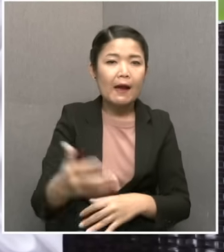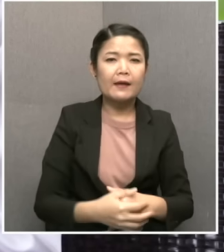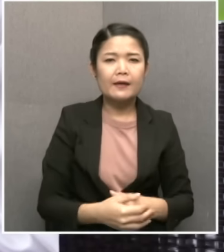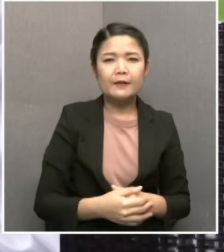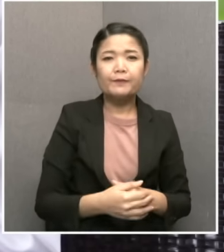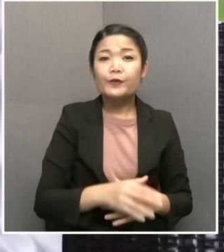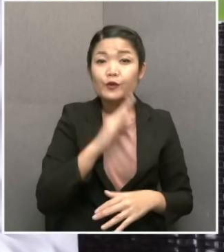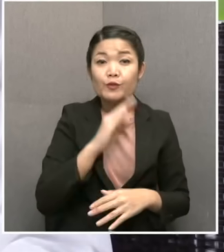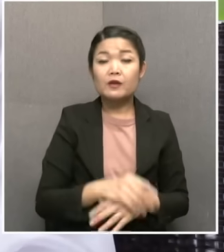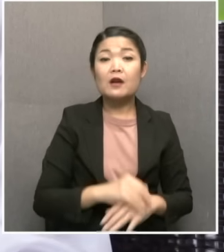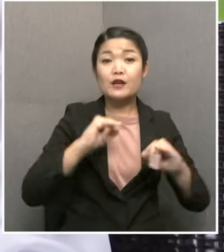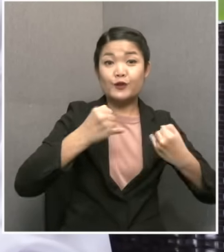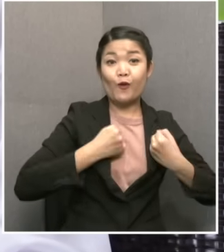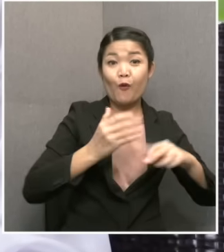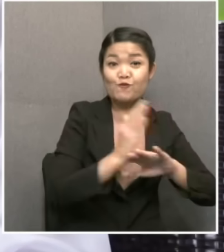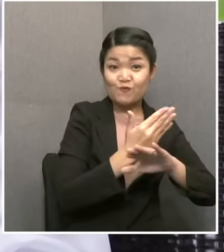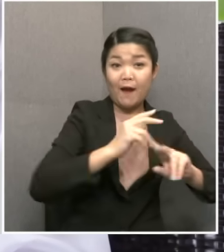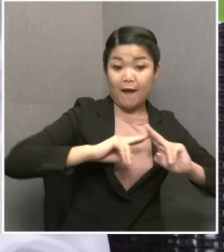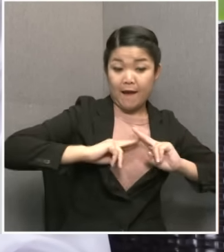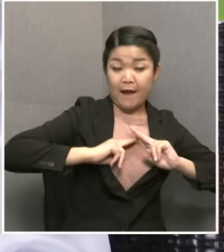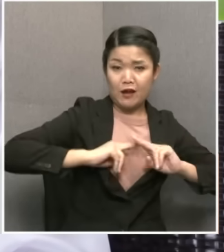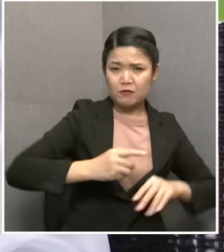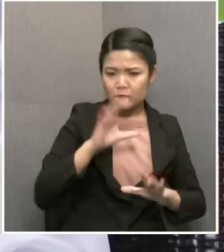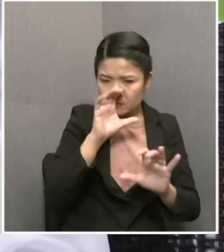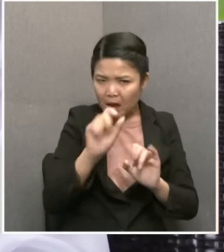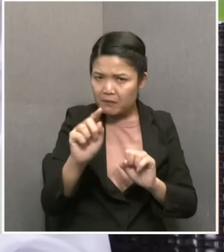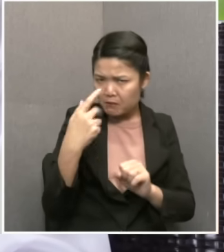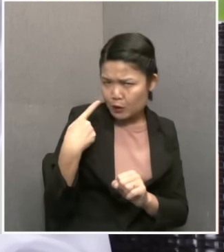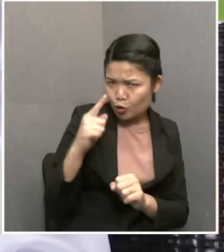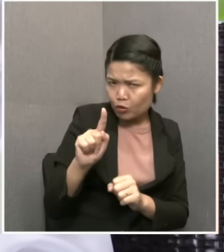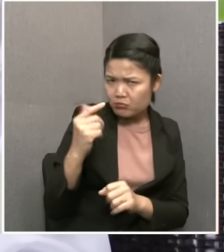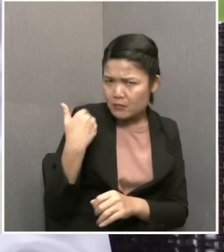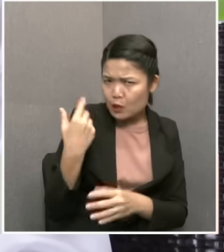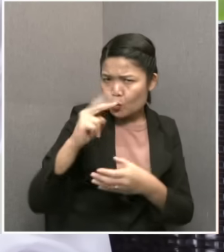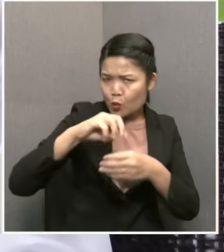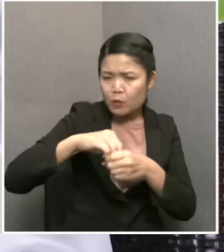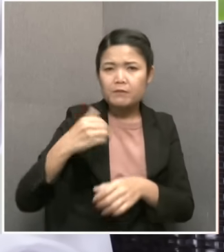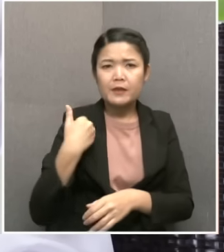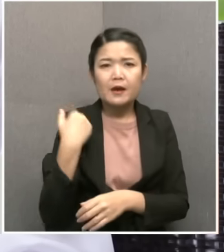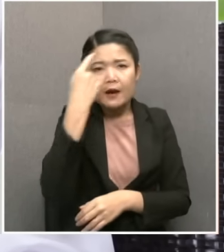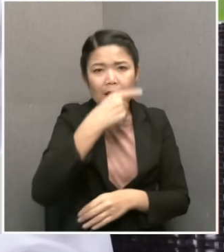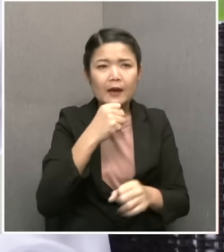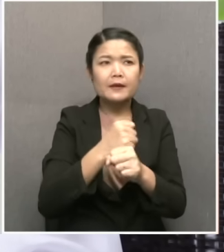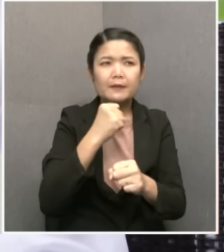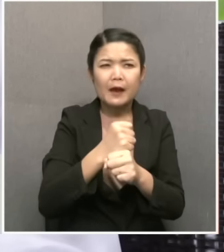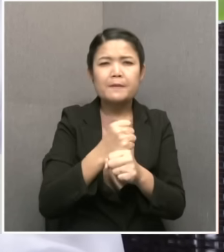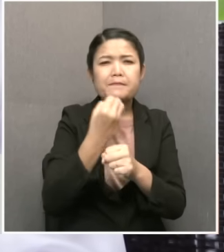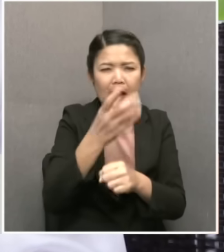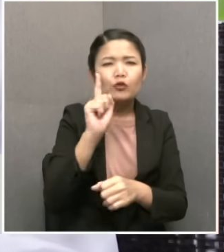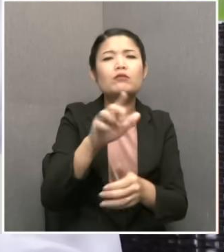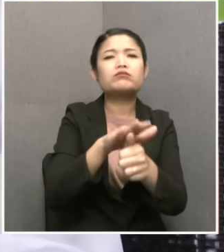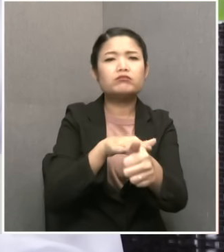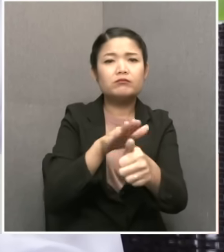ไปนักธุรกิจไปคงก็ตั้งข้อสังเกตว่ามีผลประโยชน์ทับซ้อนไห ม เรื่องพวกนี้มันลำบาก คนทำงานมากก็ต้องเห็นใจท่าน นายกเองก็บ